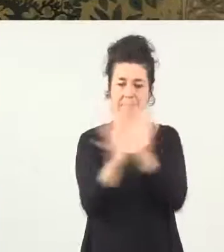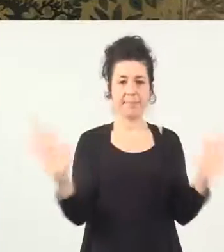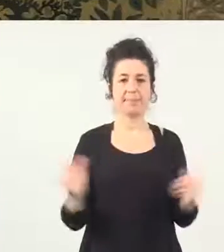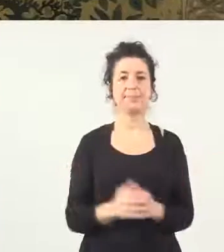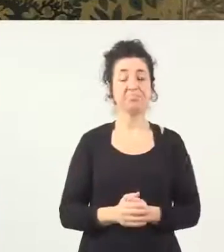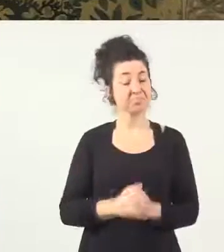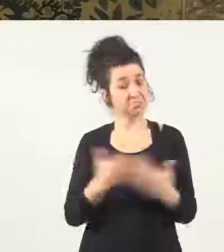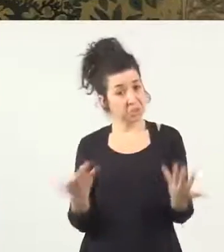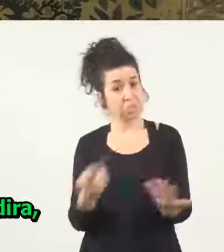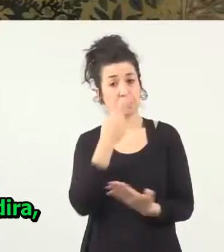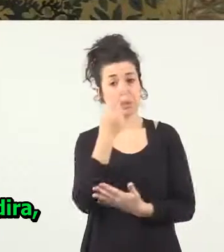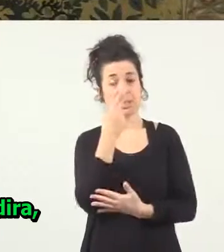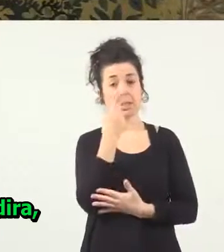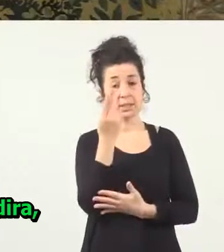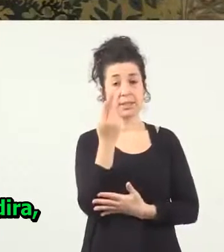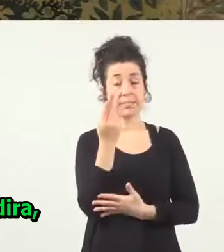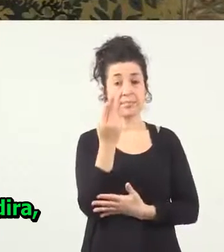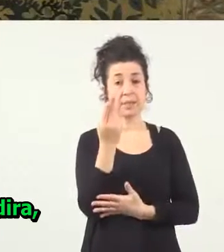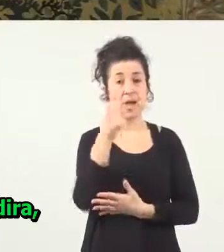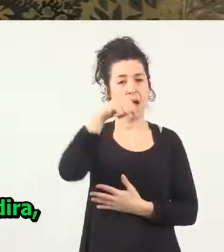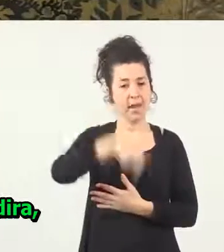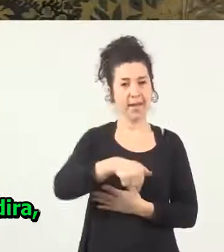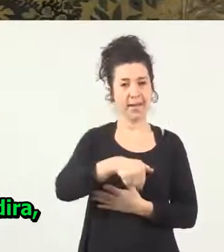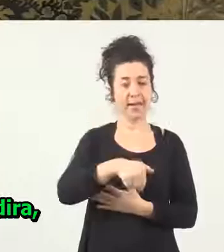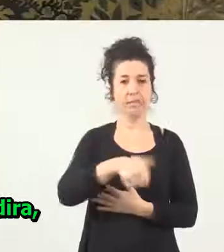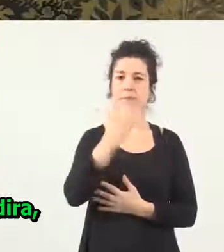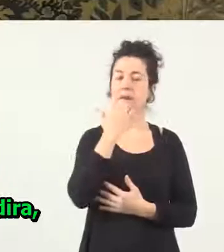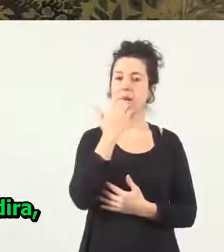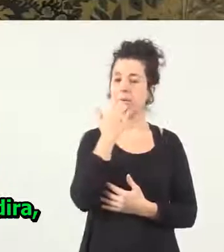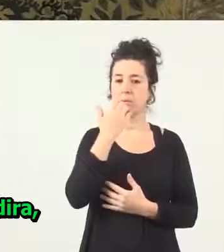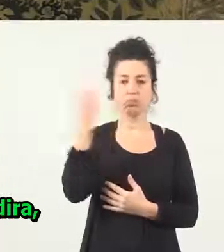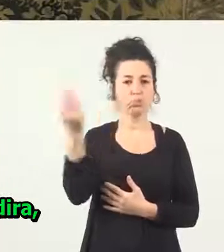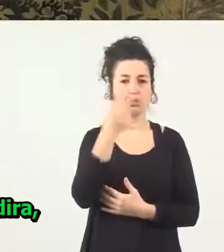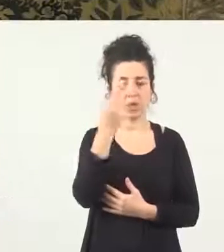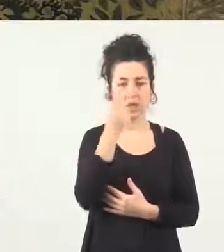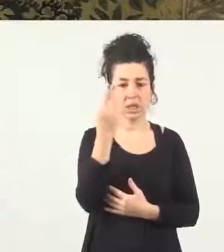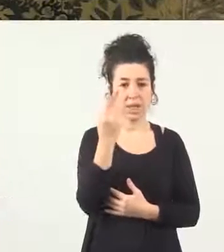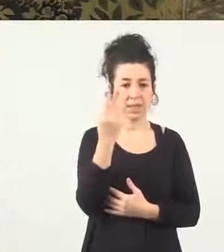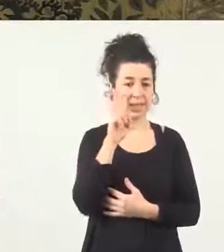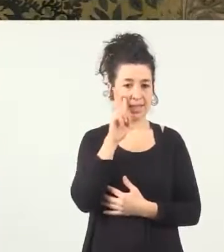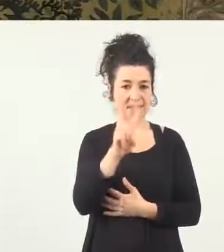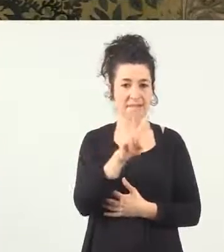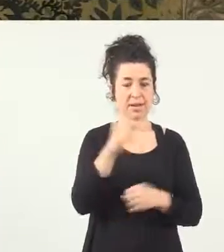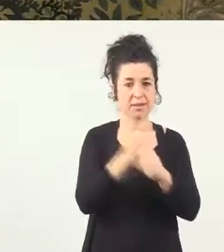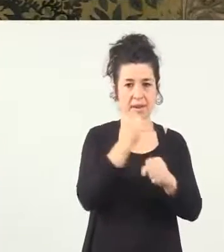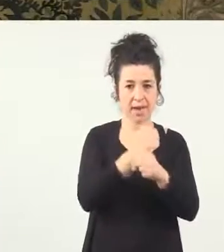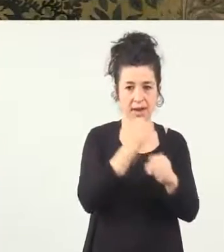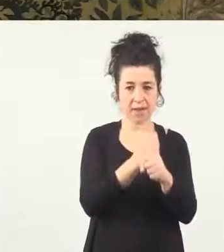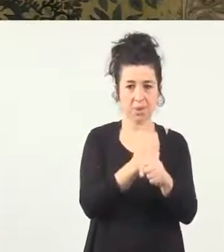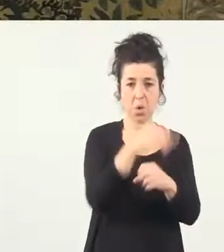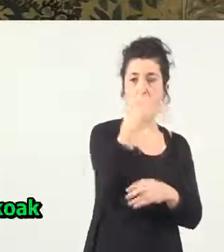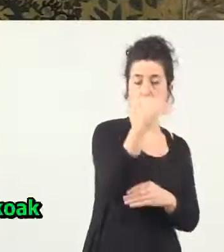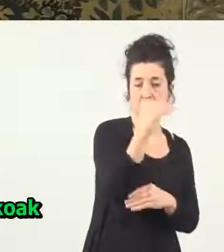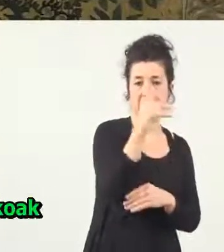ez da? Eta hori interesgarria da. Eta gurean egon dira gainera, adibide interesgarriak, non lantzen ari da hau, batez ere jende gaztearekin, baina ez